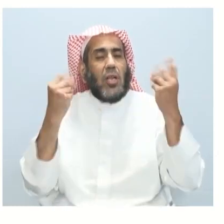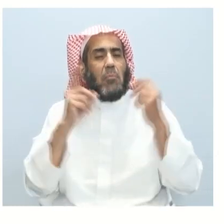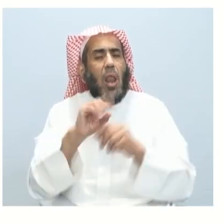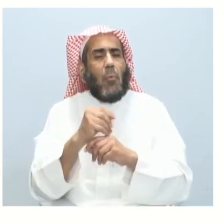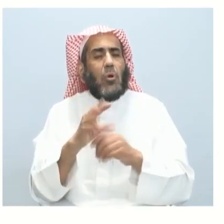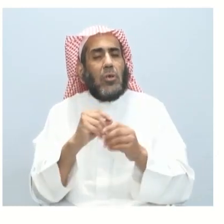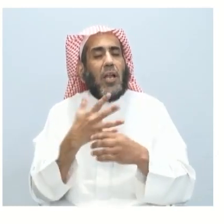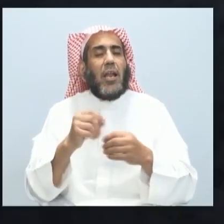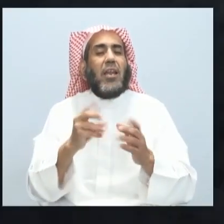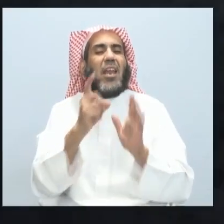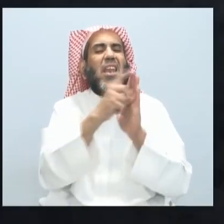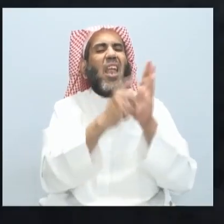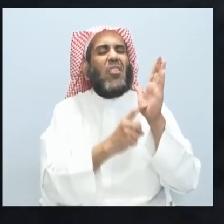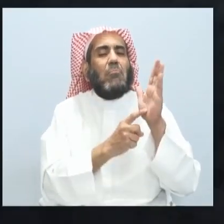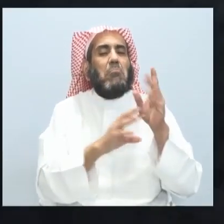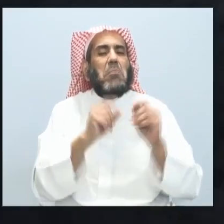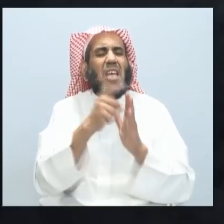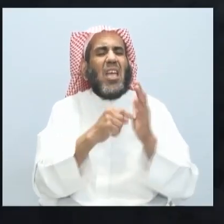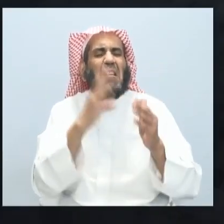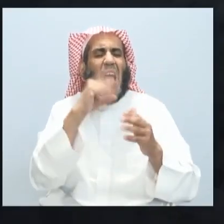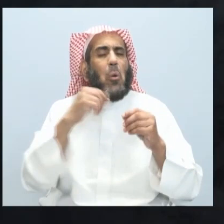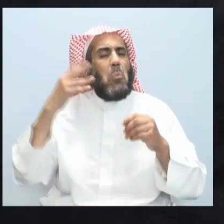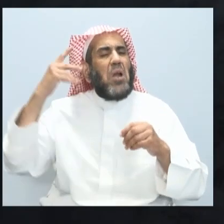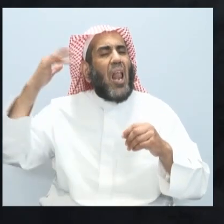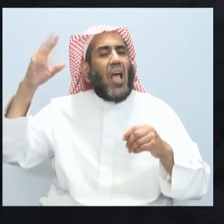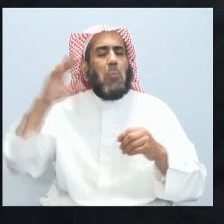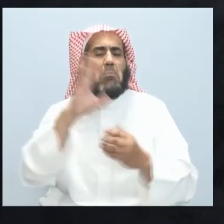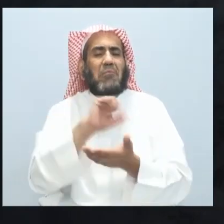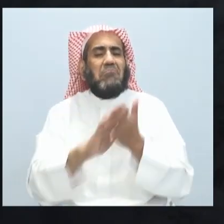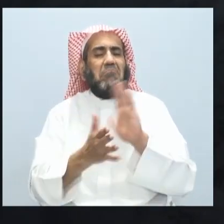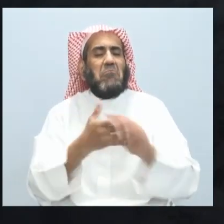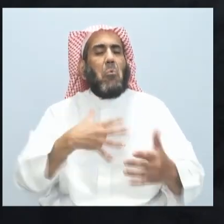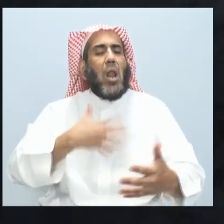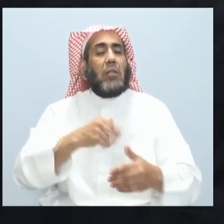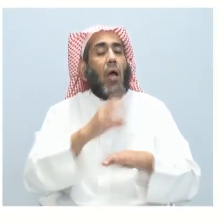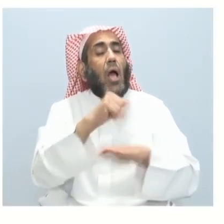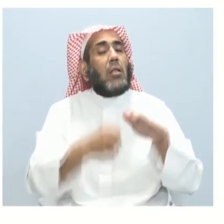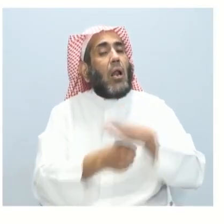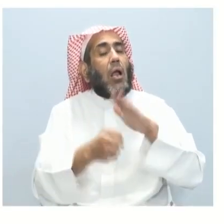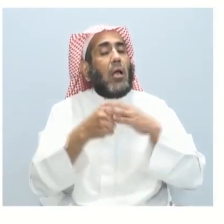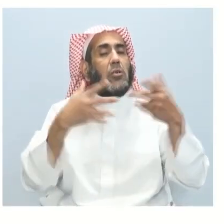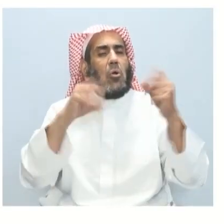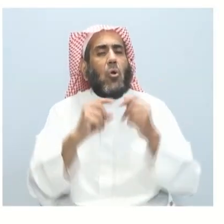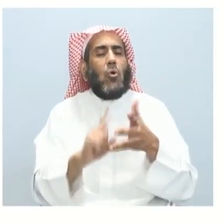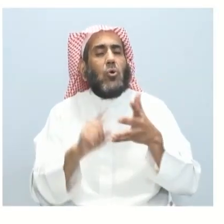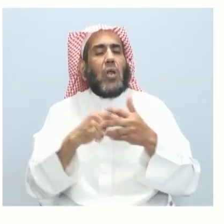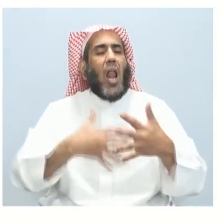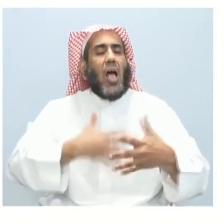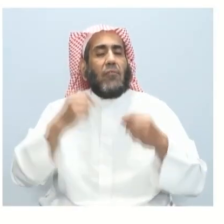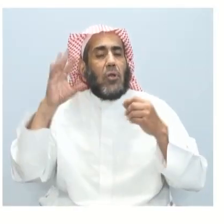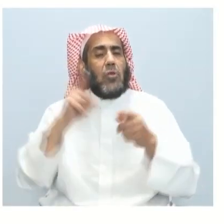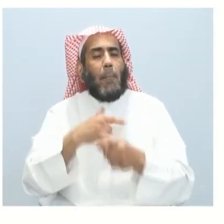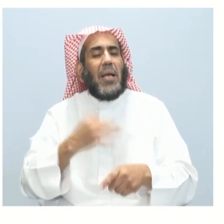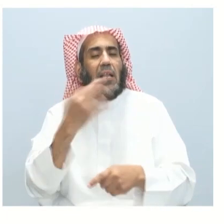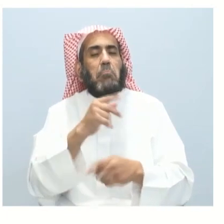يقول شعرا وانما قال نظما لان هو فقط يخلو من الخيال ويخلو من من العاطفه احد اركان الشعر ويخلو من عنصريه العاطفه والخيال يسمى